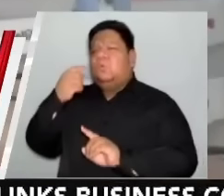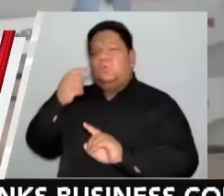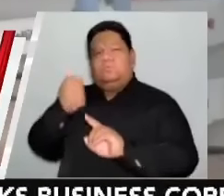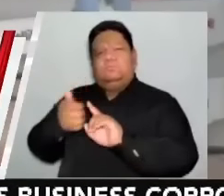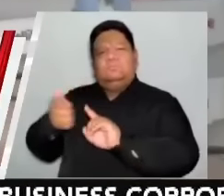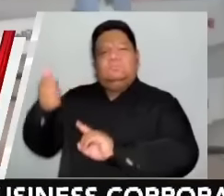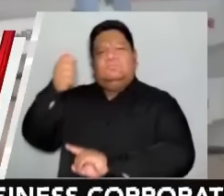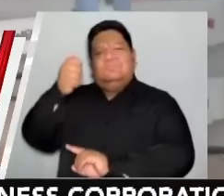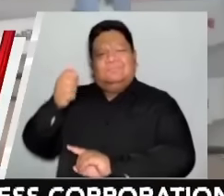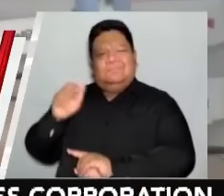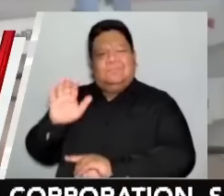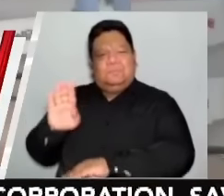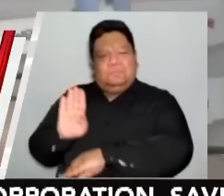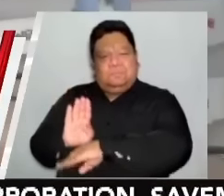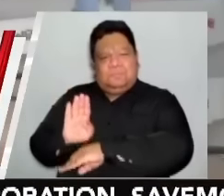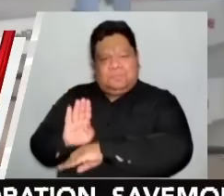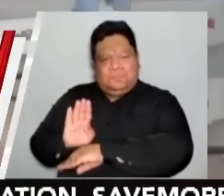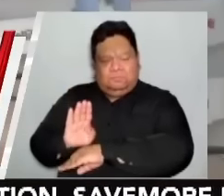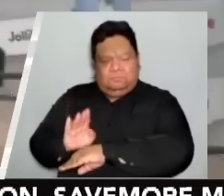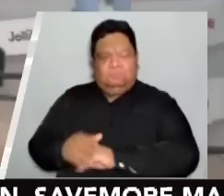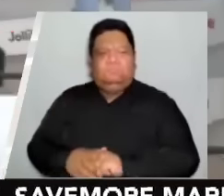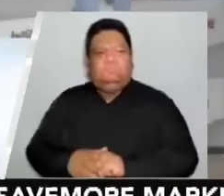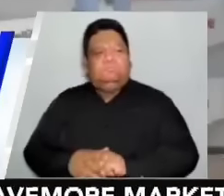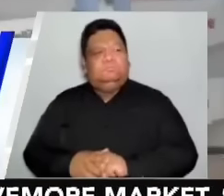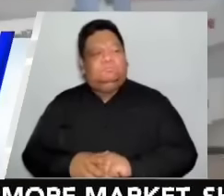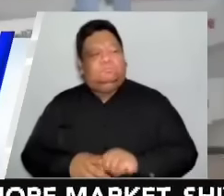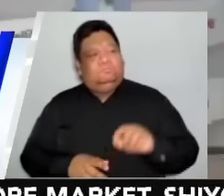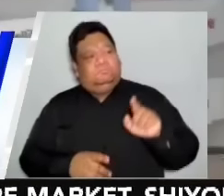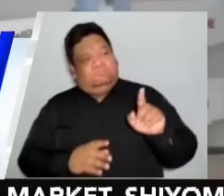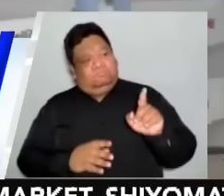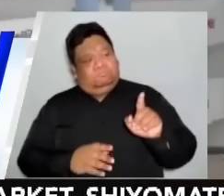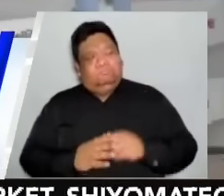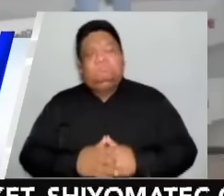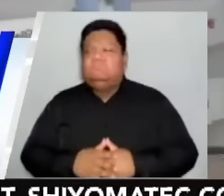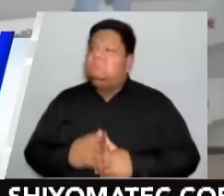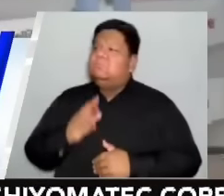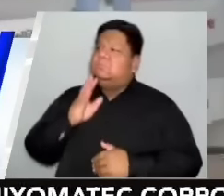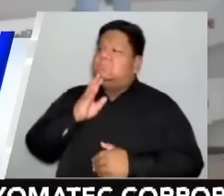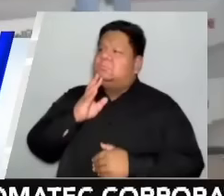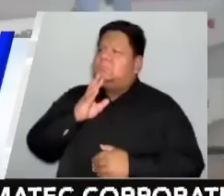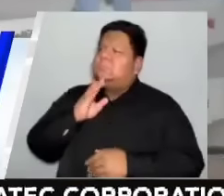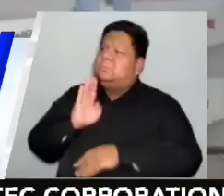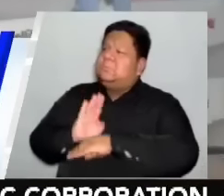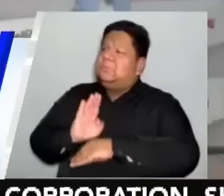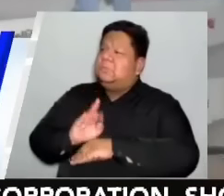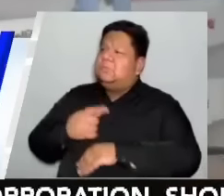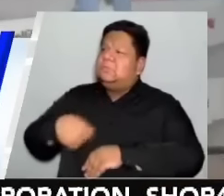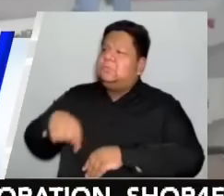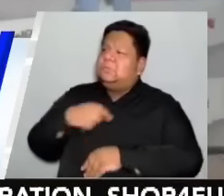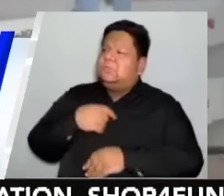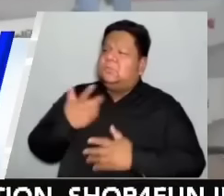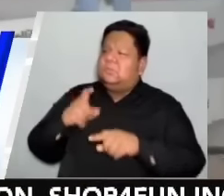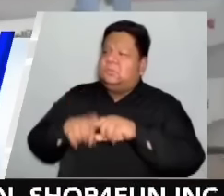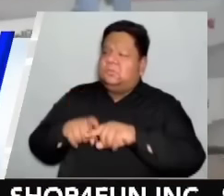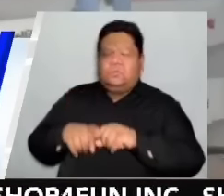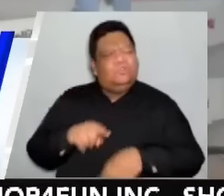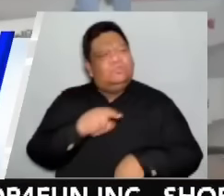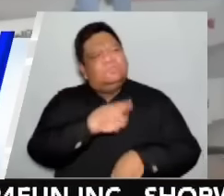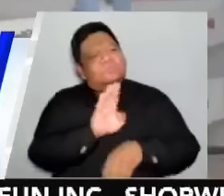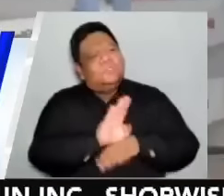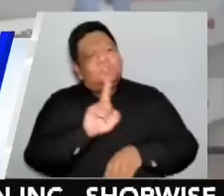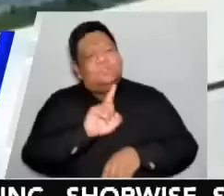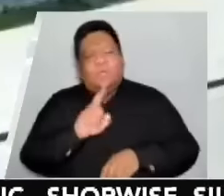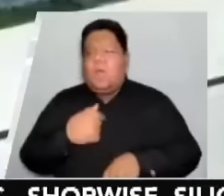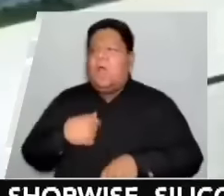po namin is nagre-rent lang para sa mga ano po y business niyo building real estate lang po I'm not related to any